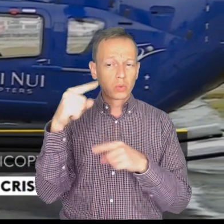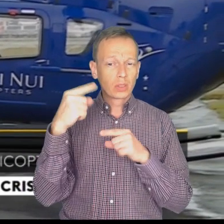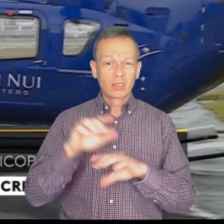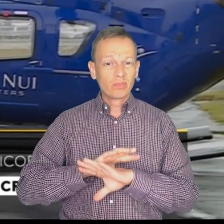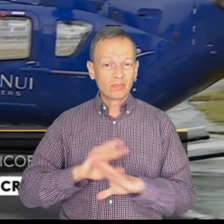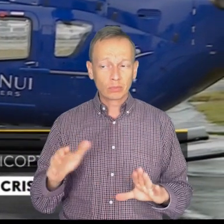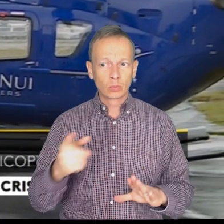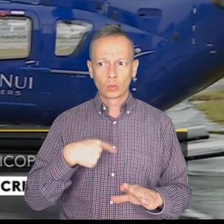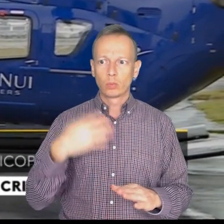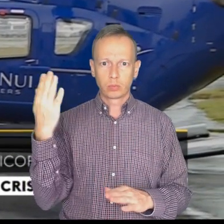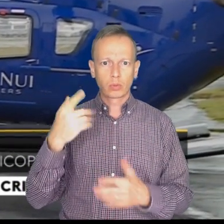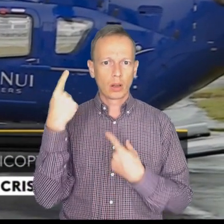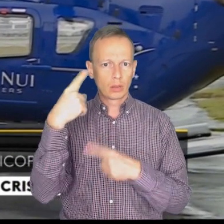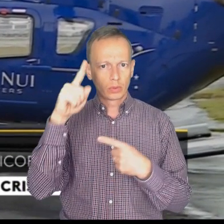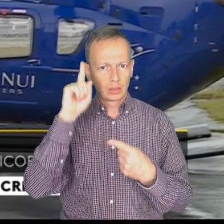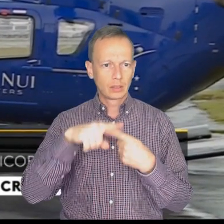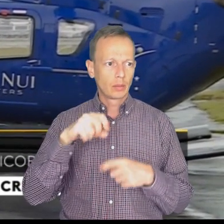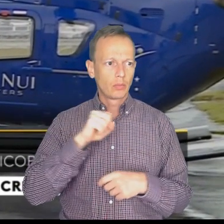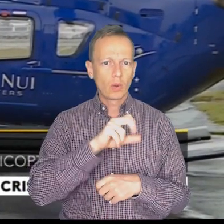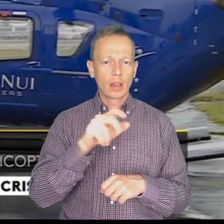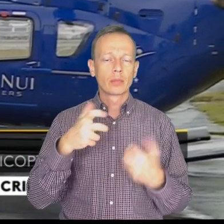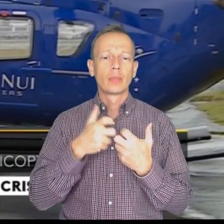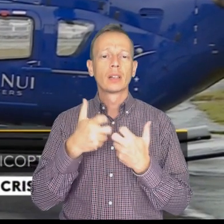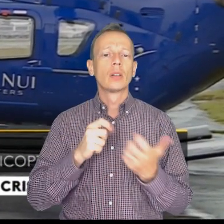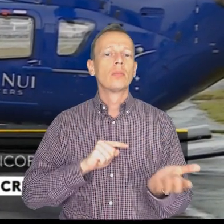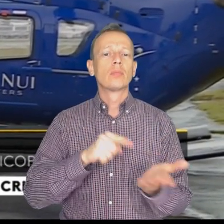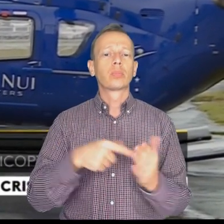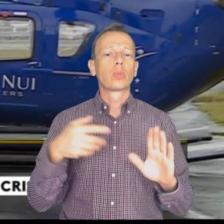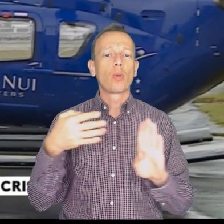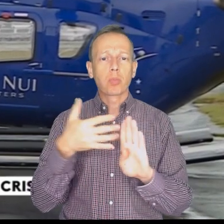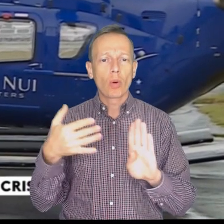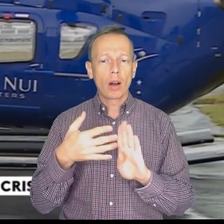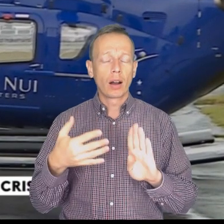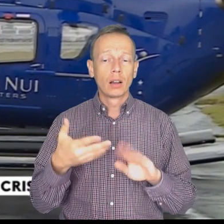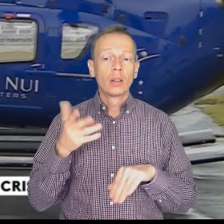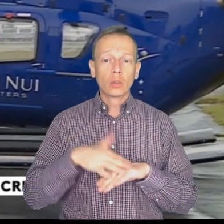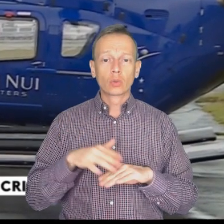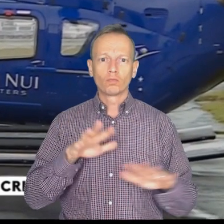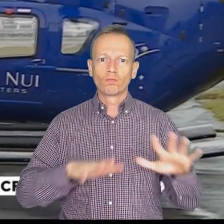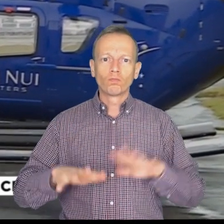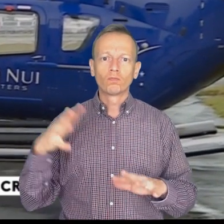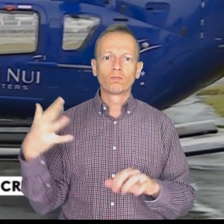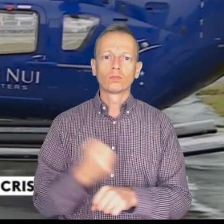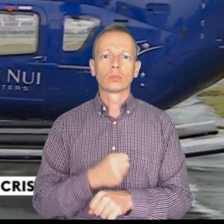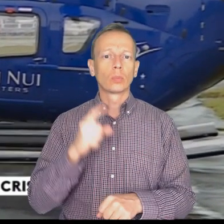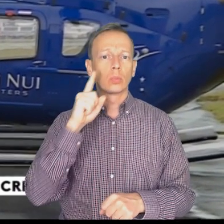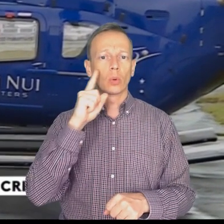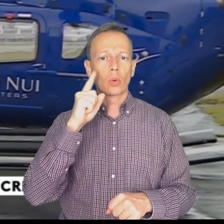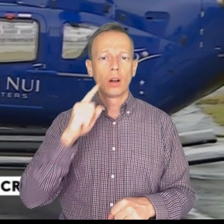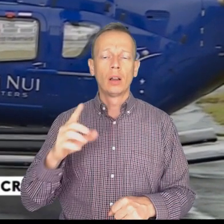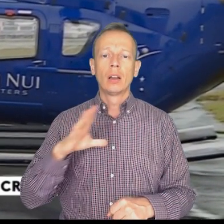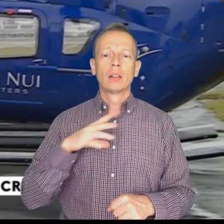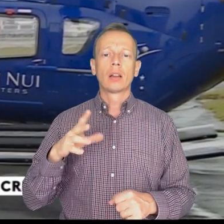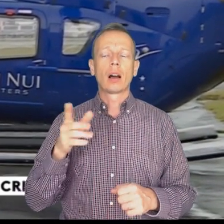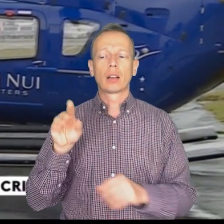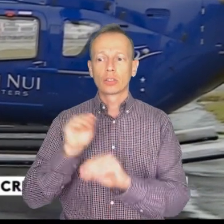notre activité, que ce soit notamment sur Bora Bora. Mais on limite la casse, on a quand même les Evasan qui